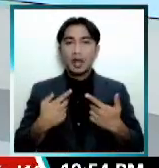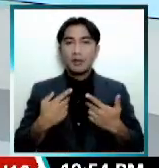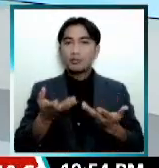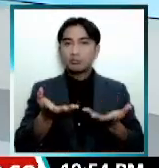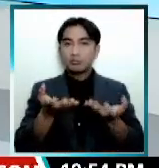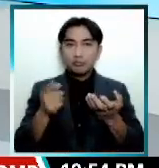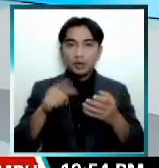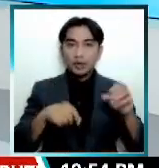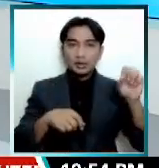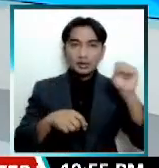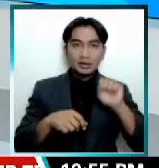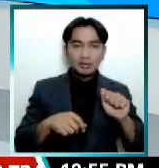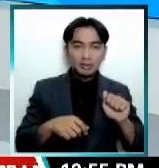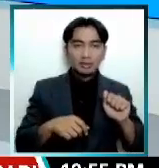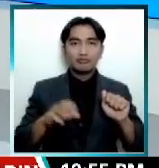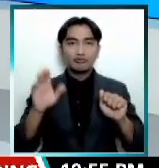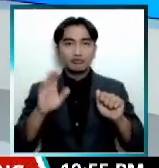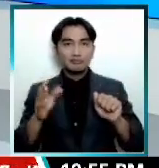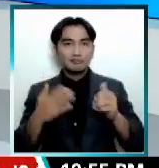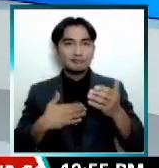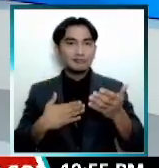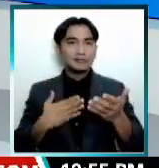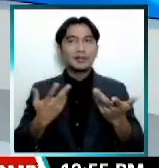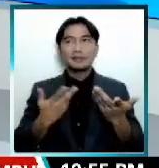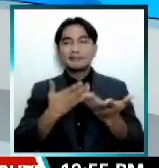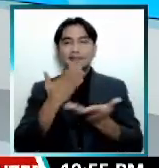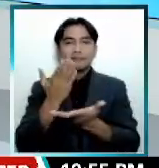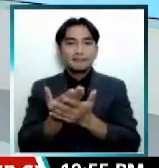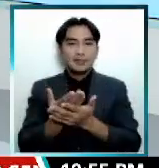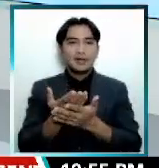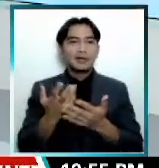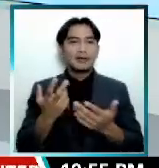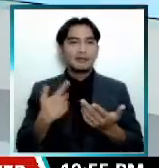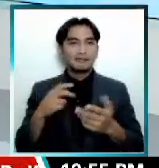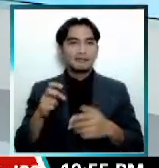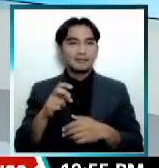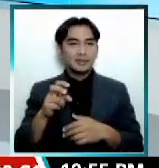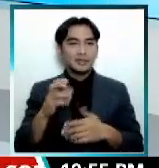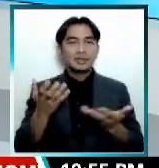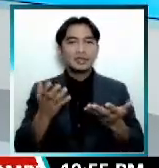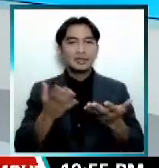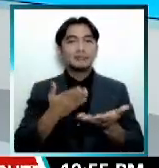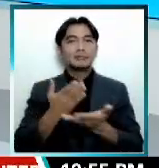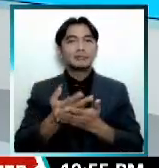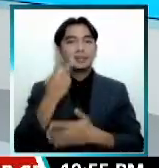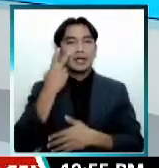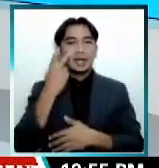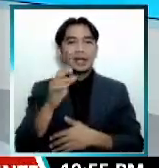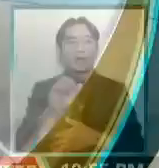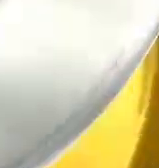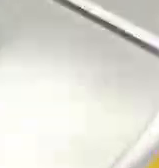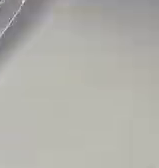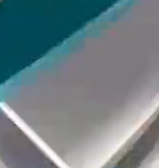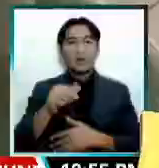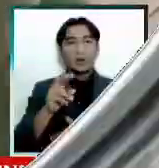ang hanap, hindi kayo bibiguin ng ilang restaurants sa Angono, Rizal. Silipin na mga yan sa report ni Katrina